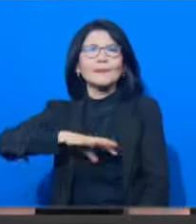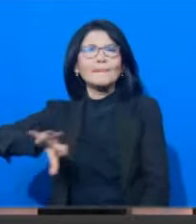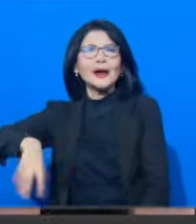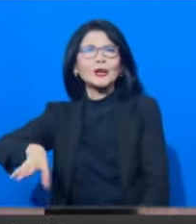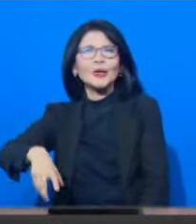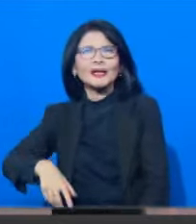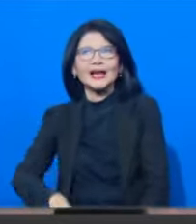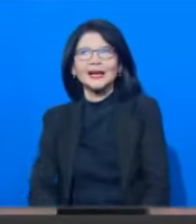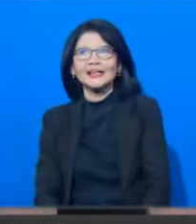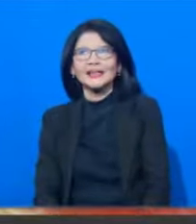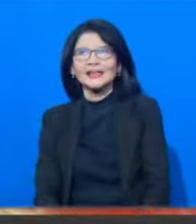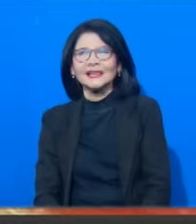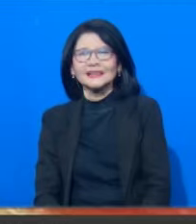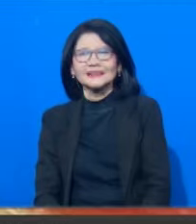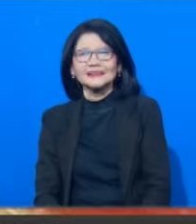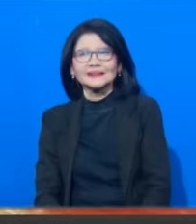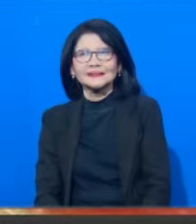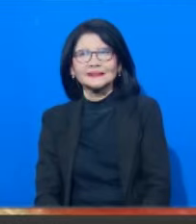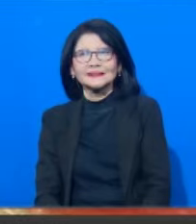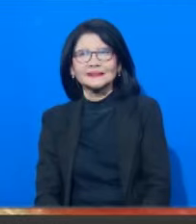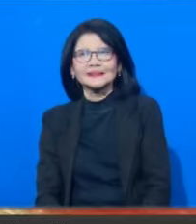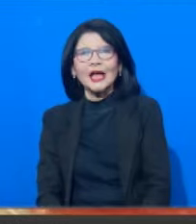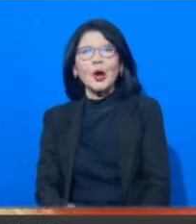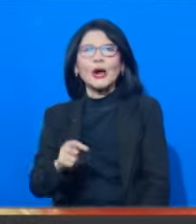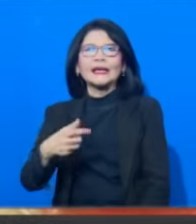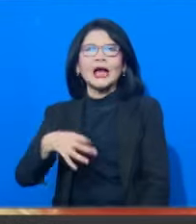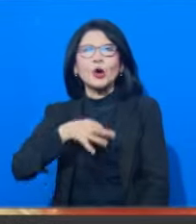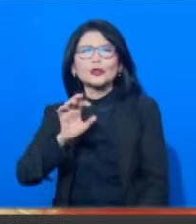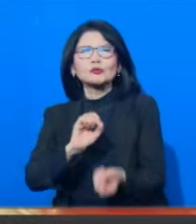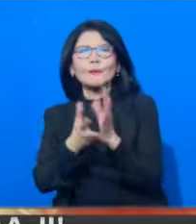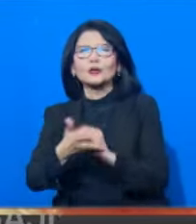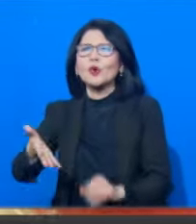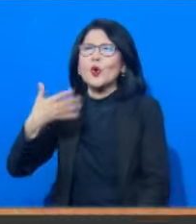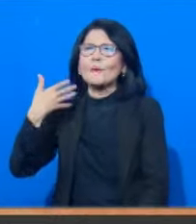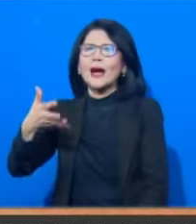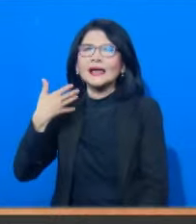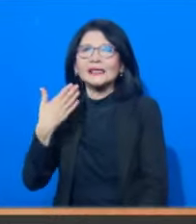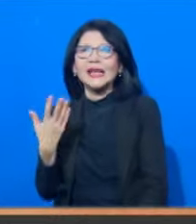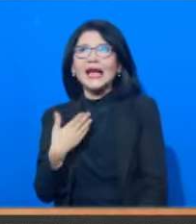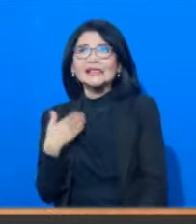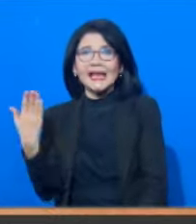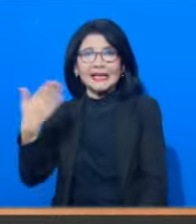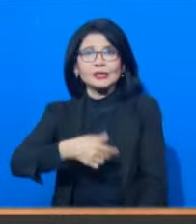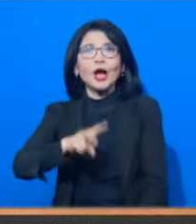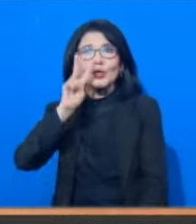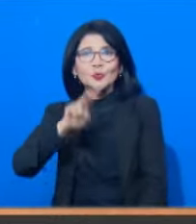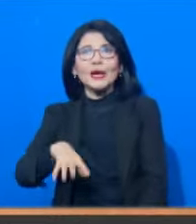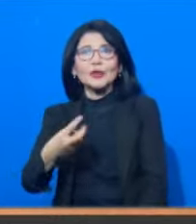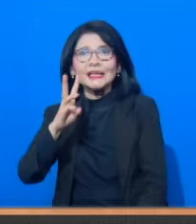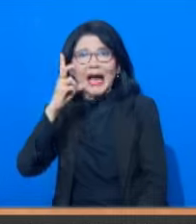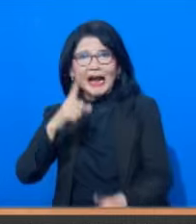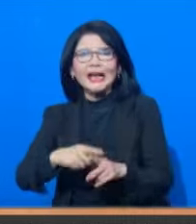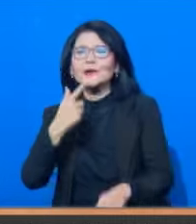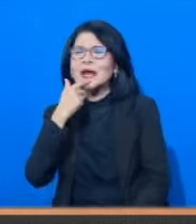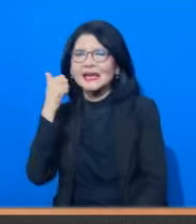menikmati segarnya es teler sebagai penyejuk dari panasnya Kota Surabaya. Saya kesini biasanya 2-3 kali kesini, karena memang